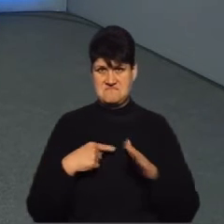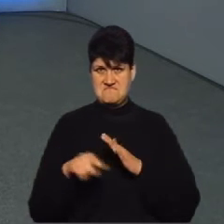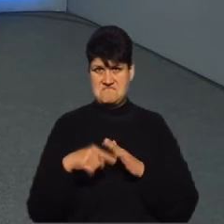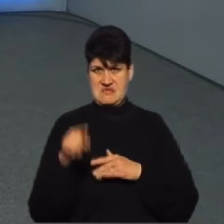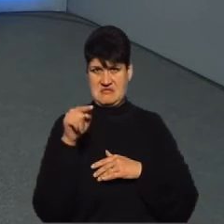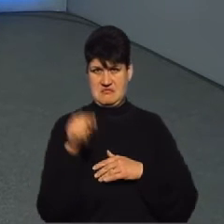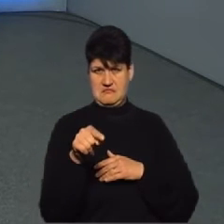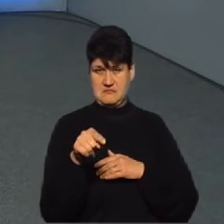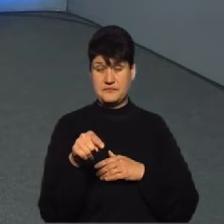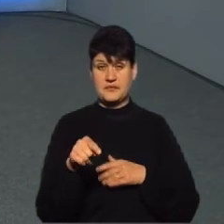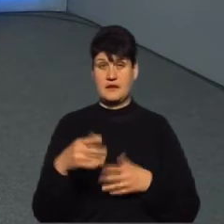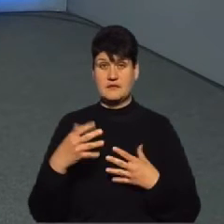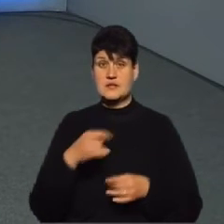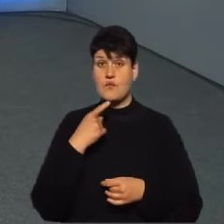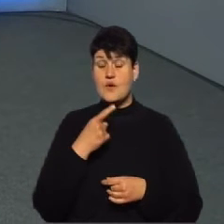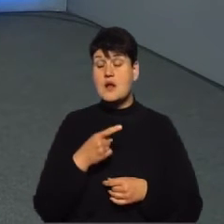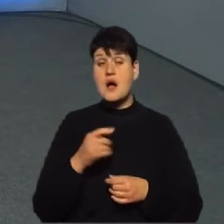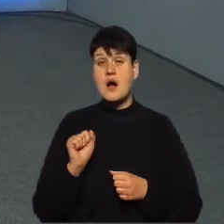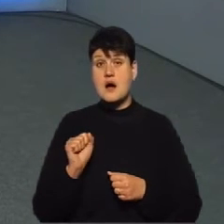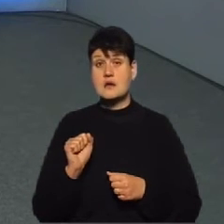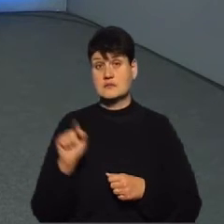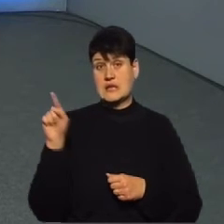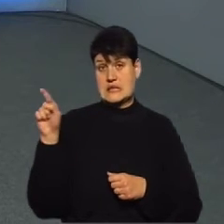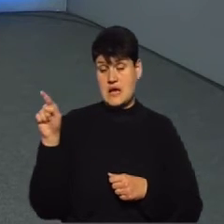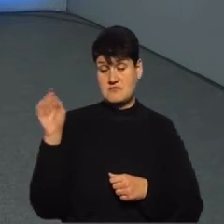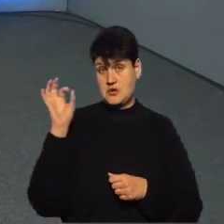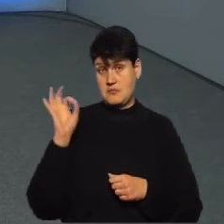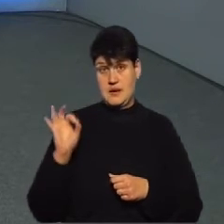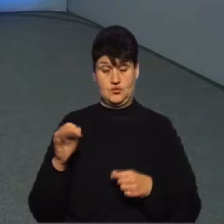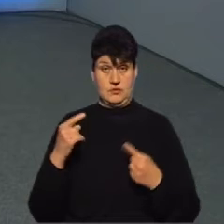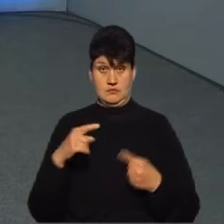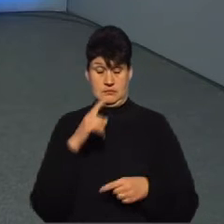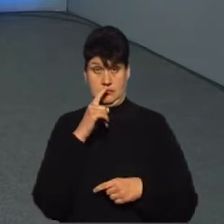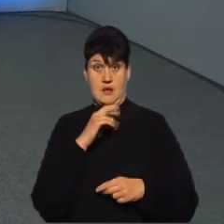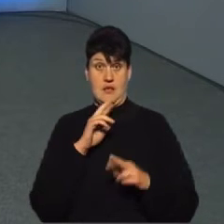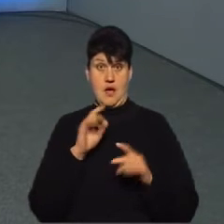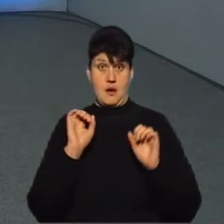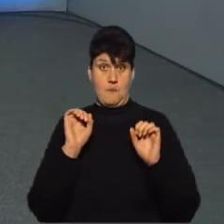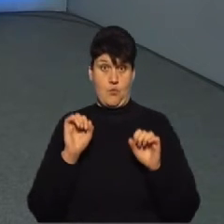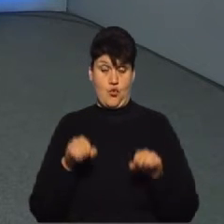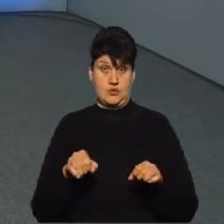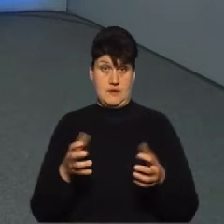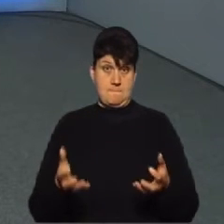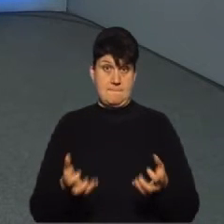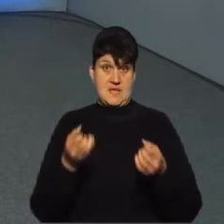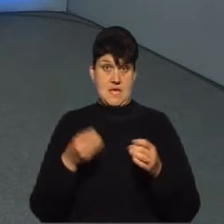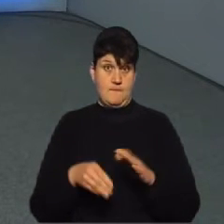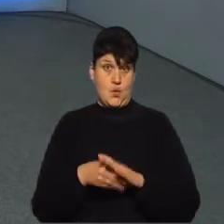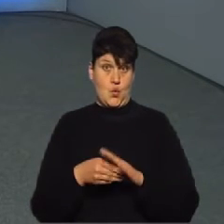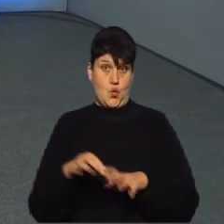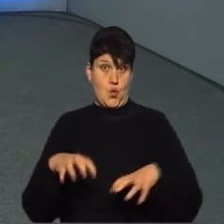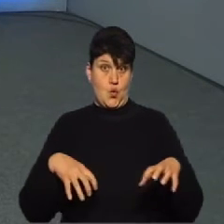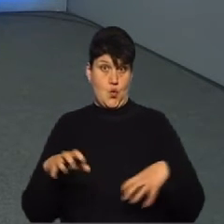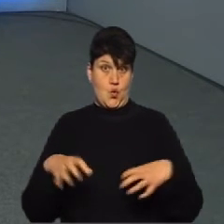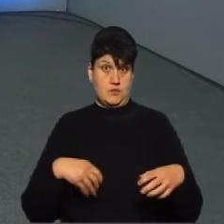соціальний, а там вони по-іншому не розуміють, як можна толерувати корупцію або злочинність. Трохи ми